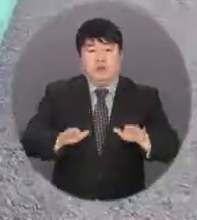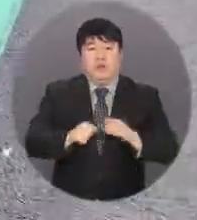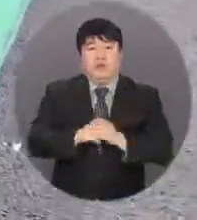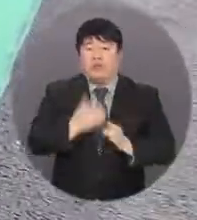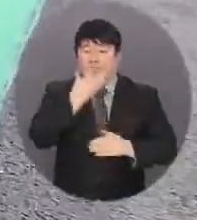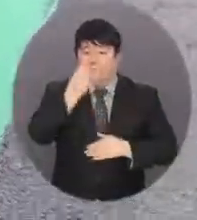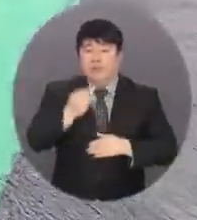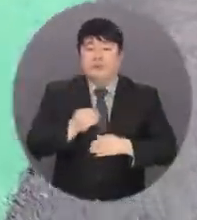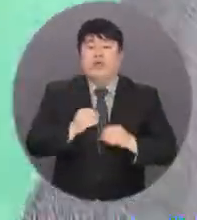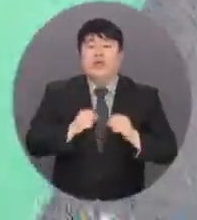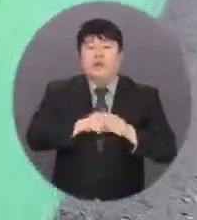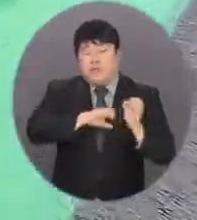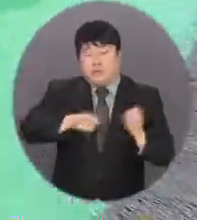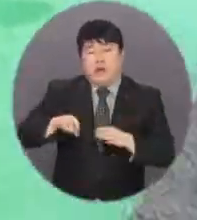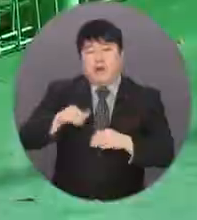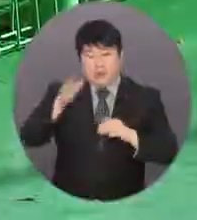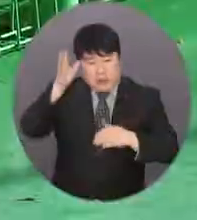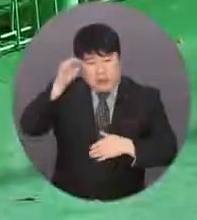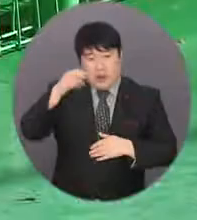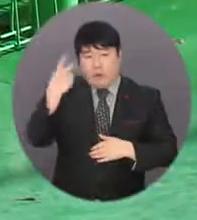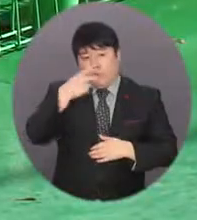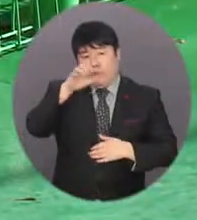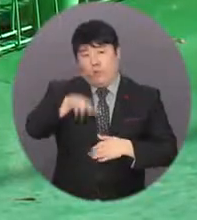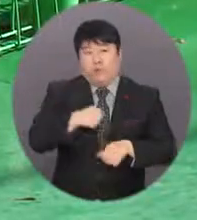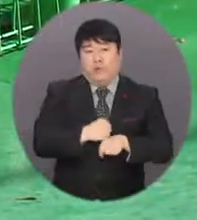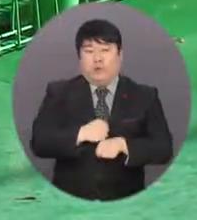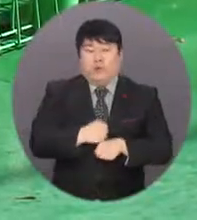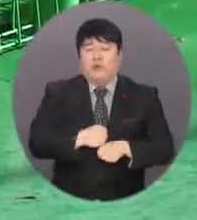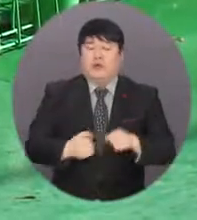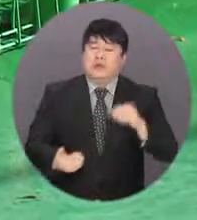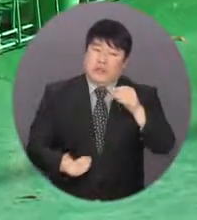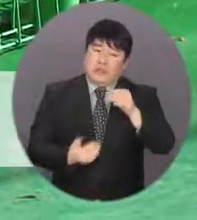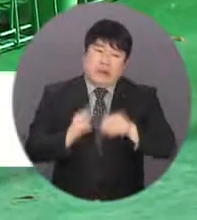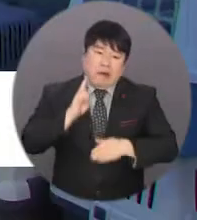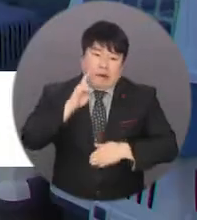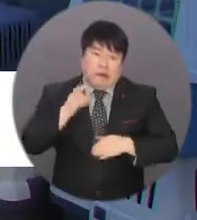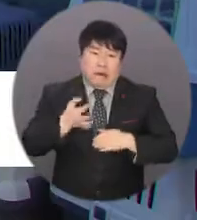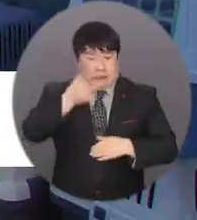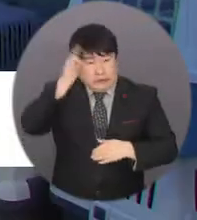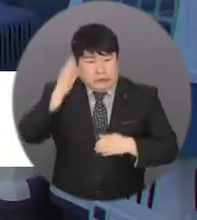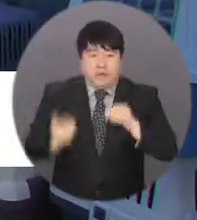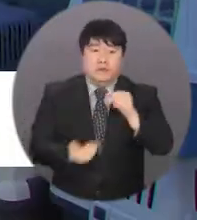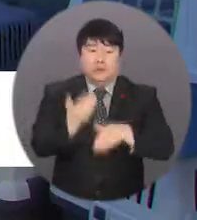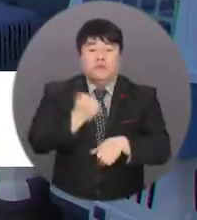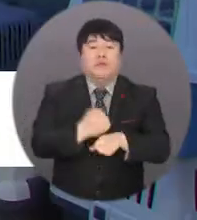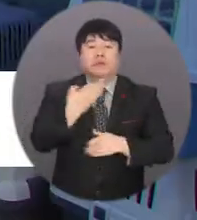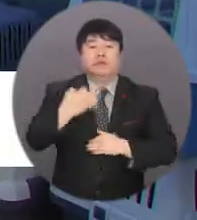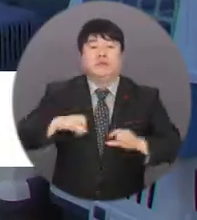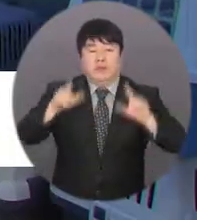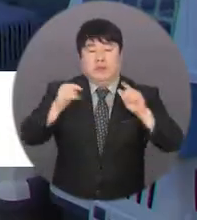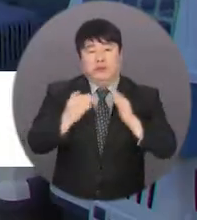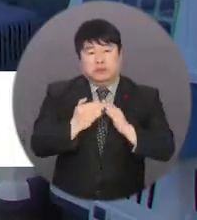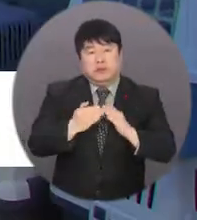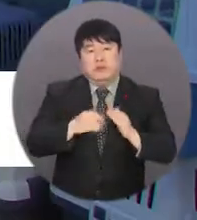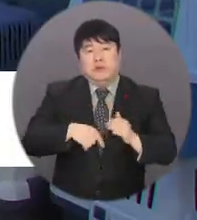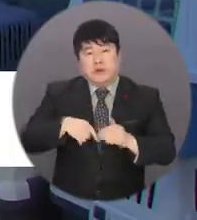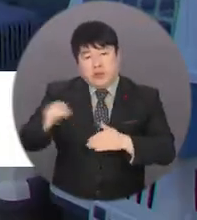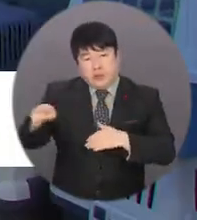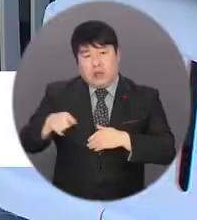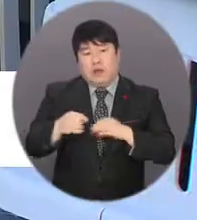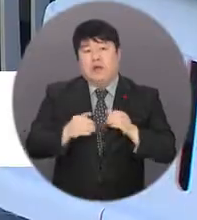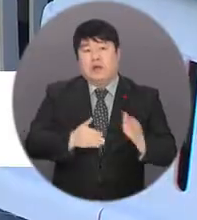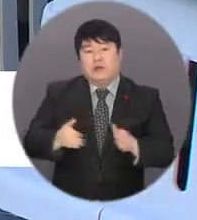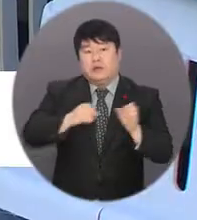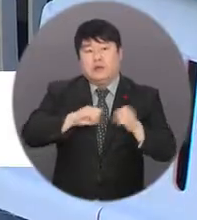이번에는 순천시 유기견 보호소에서 끔찍한 사고가 발생했습니다. 지난 14일 집에서 나간 길 잃은